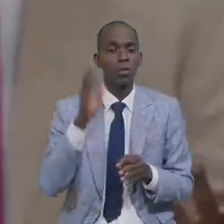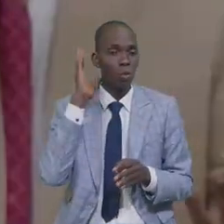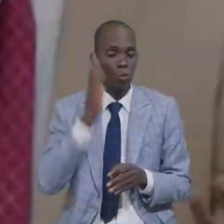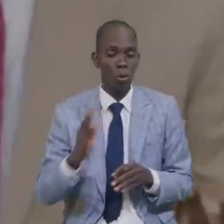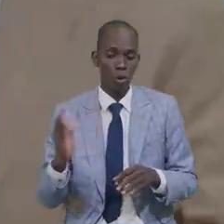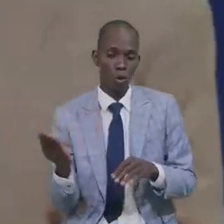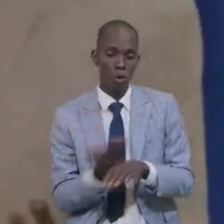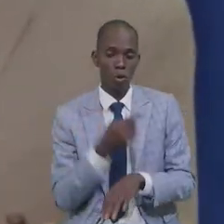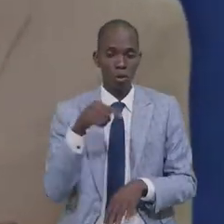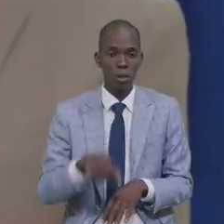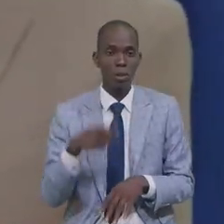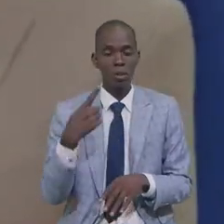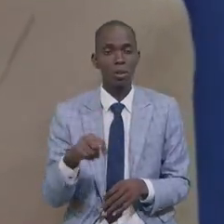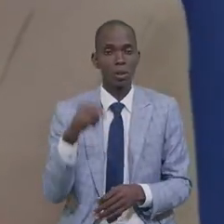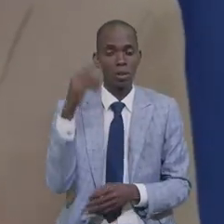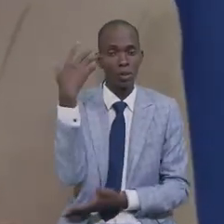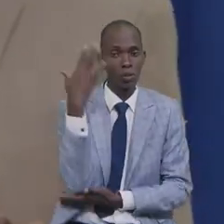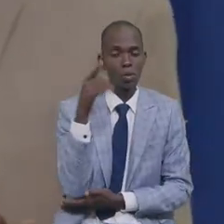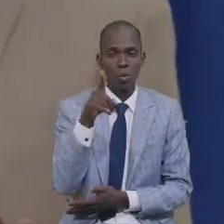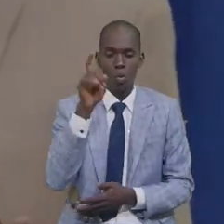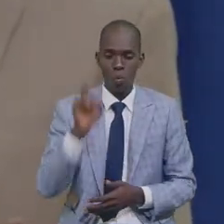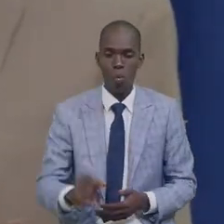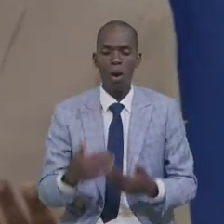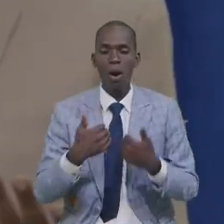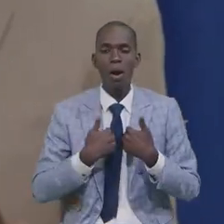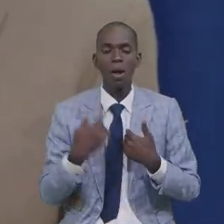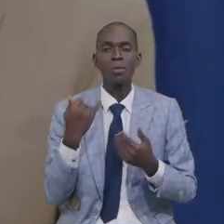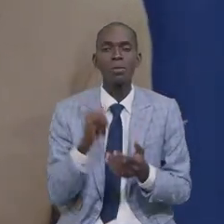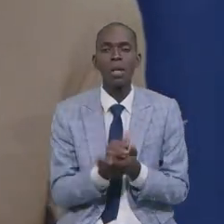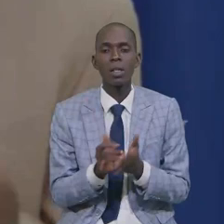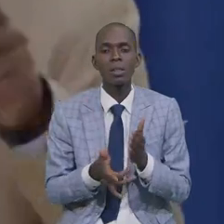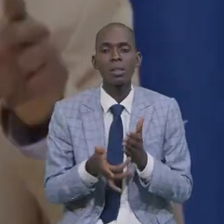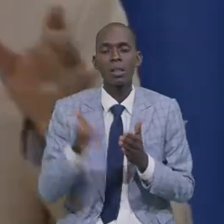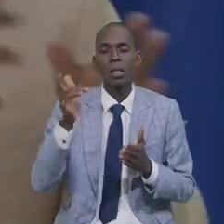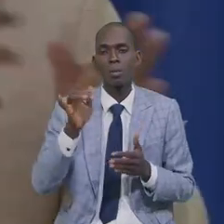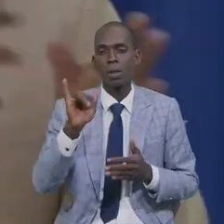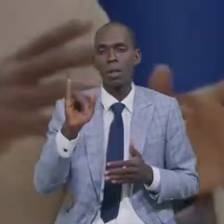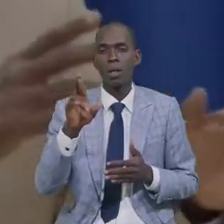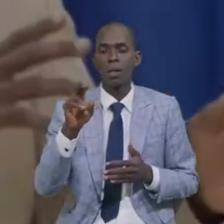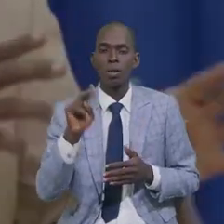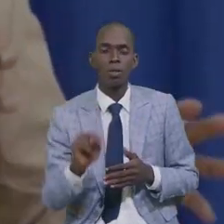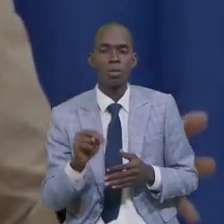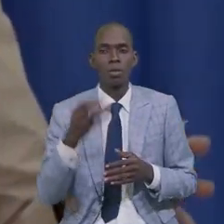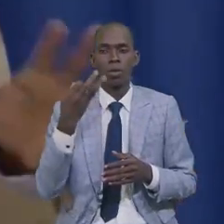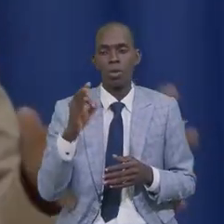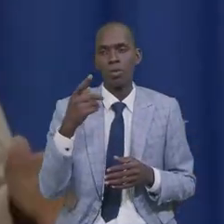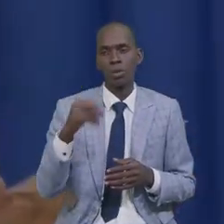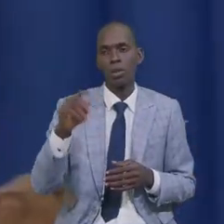a un plan et dit, si tu veux couper l'arbre, tu dois avoir le fer de la hache sur le bois. Sur le